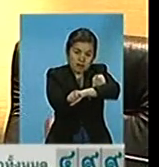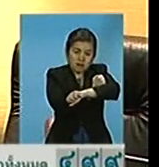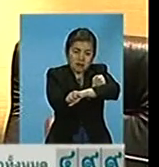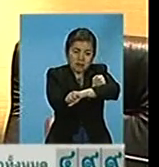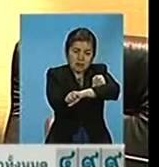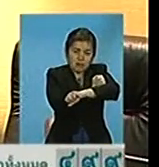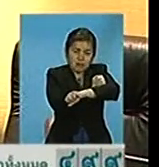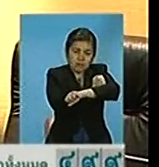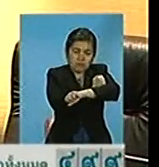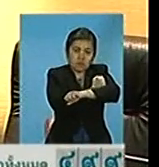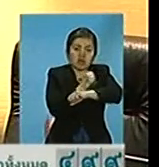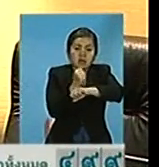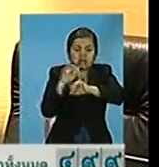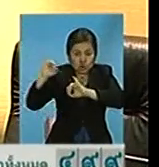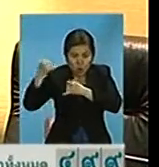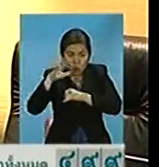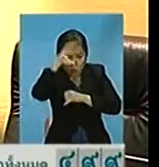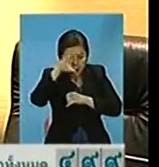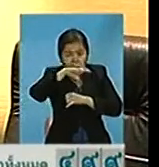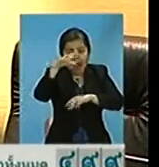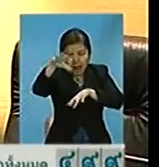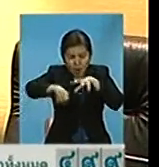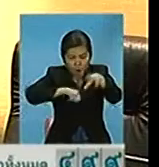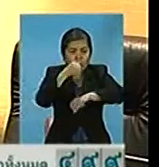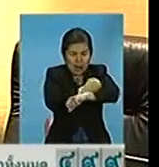ชาวสวนครับแต่เจ้าของสวนต้องง้อแรงงาน